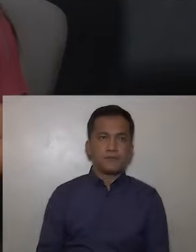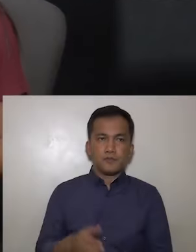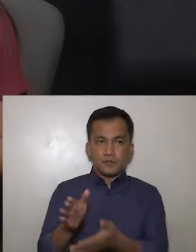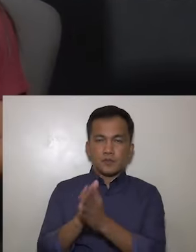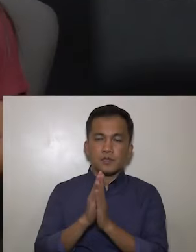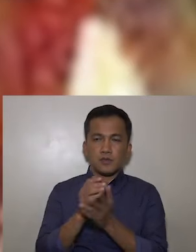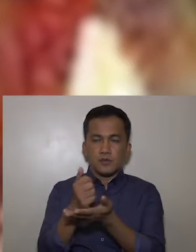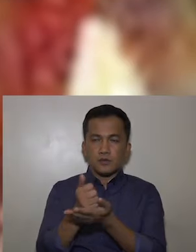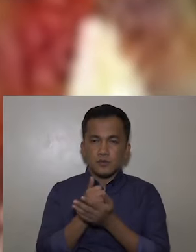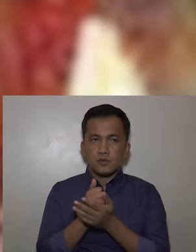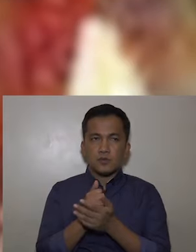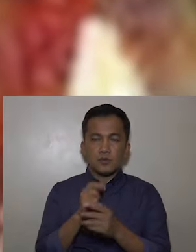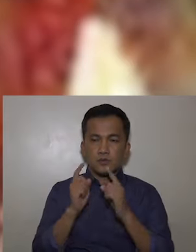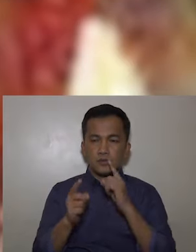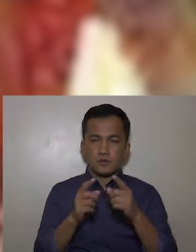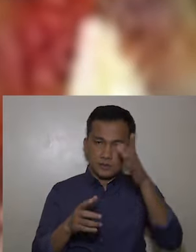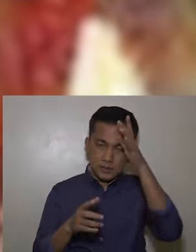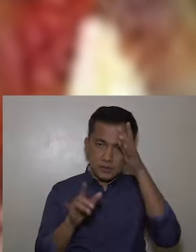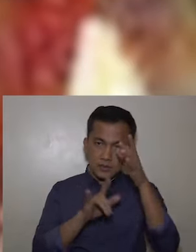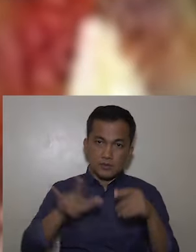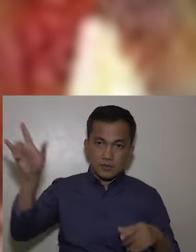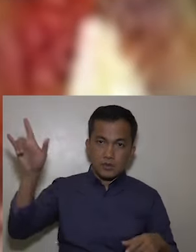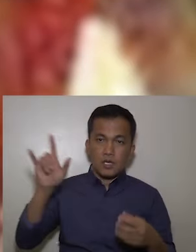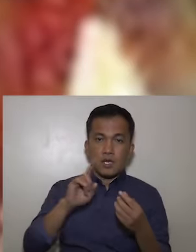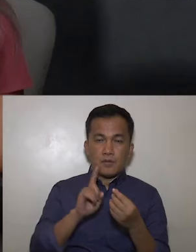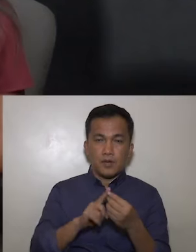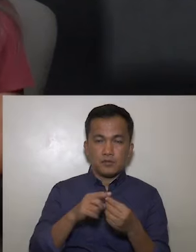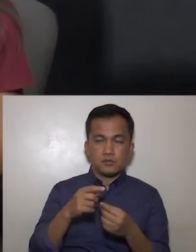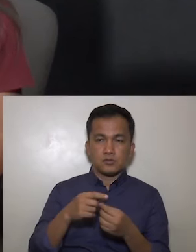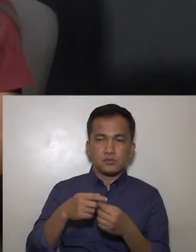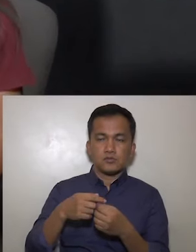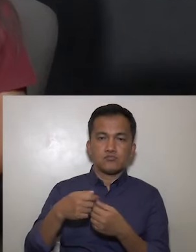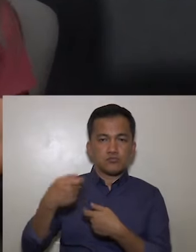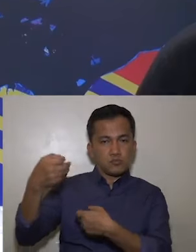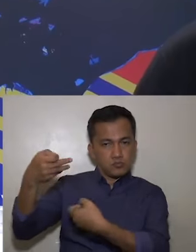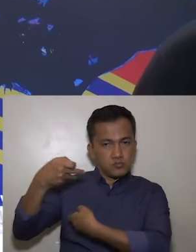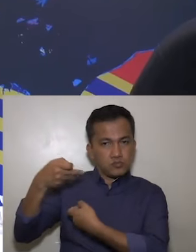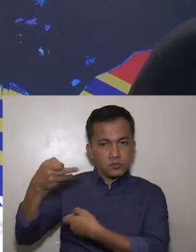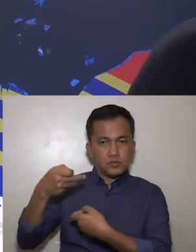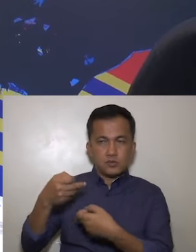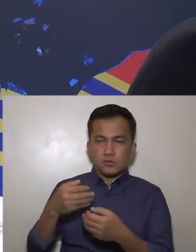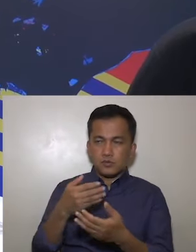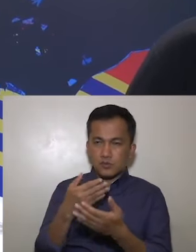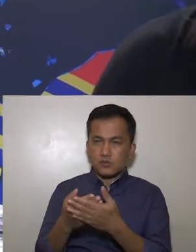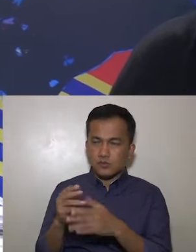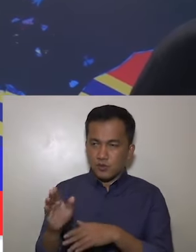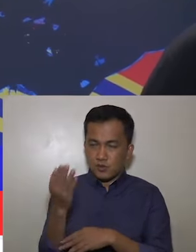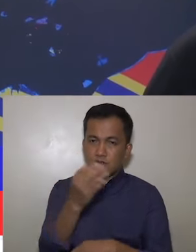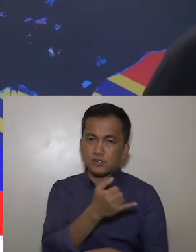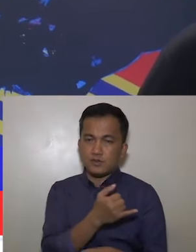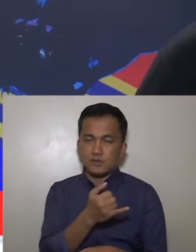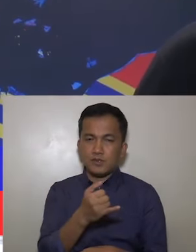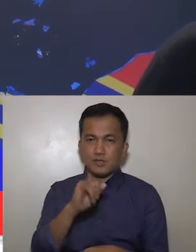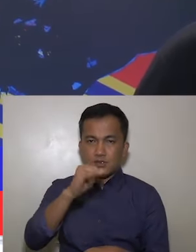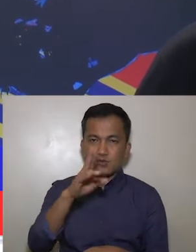Hindi sila ng tulong na makausap ang kanilang tatay na nasa ibang bansa tungkol sa sustento. Magandang umaga dyan, Sir June.